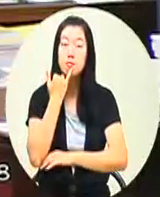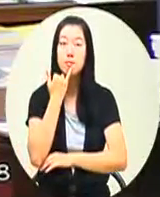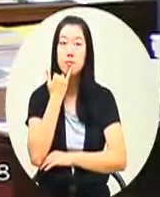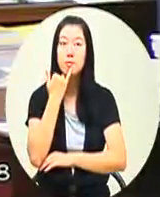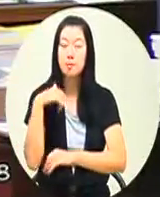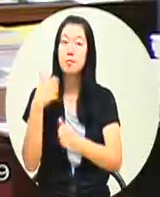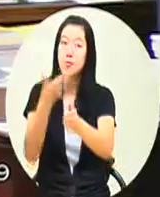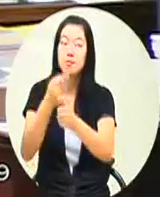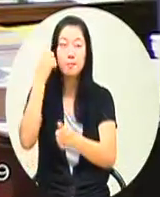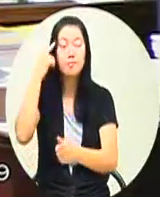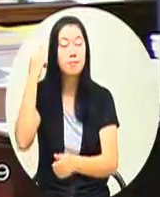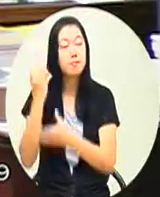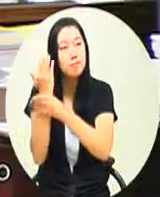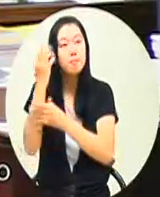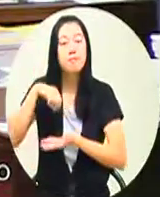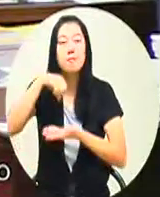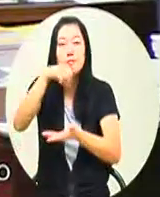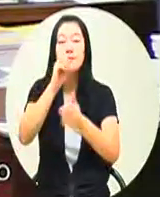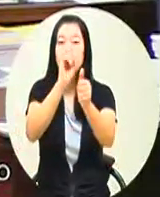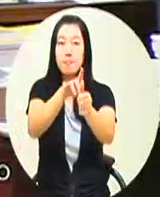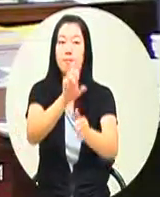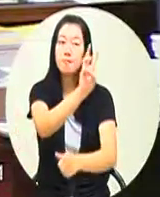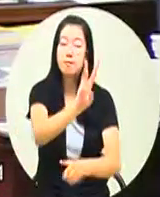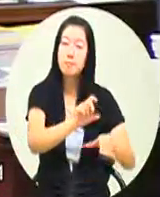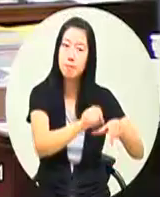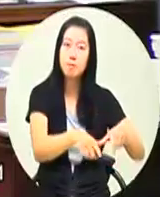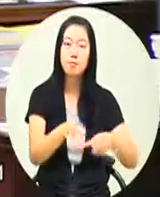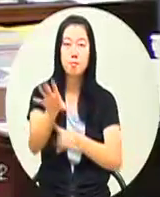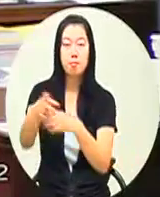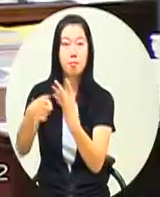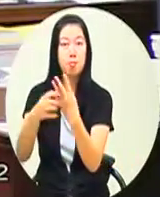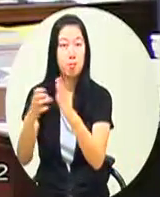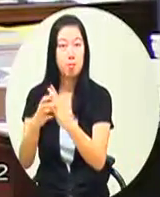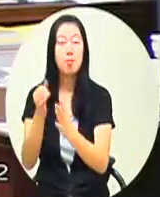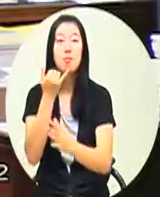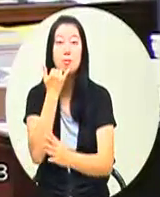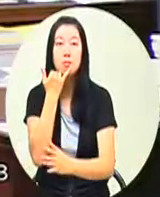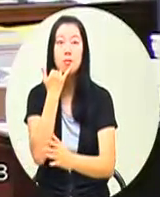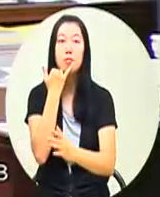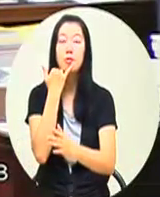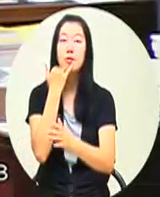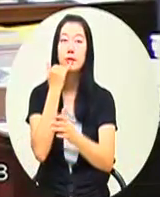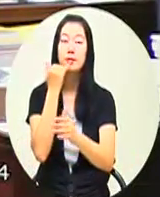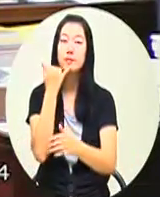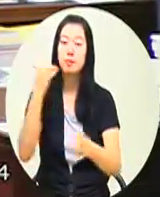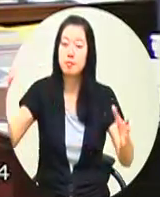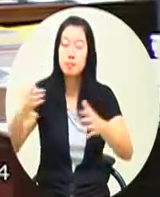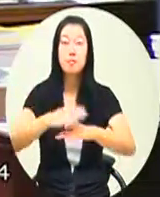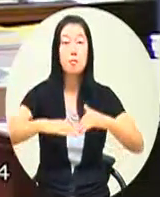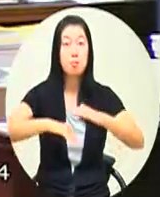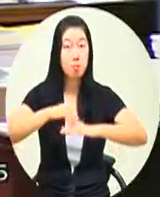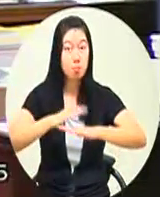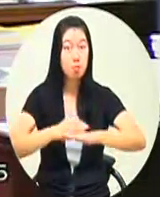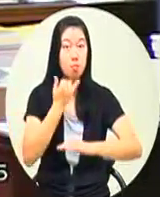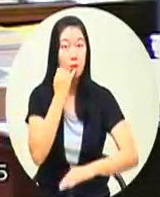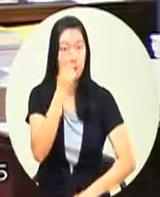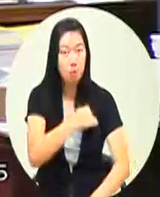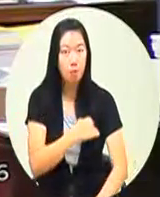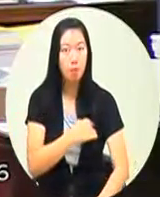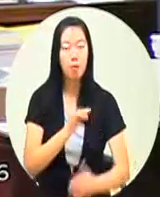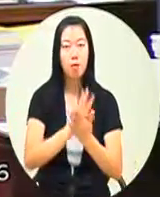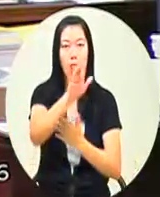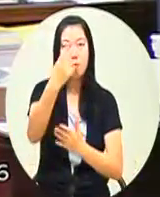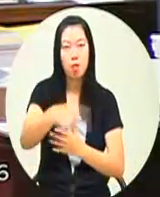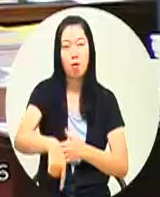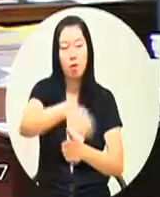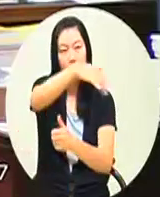这样的想法跟概念给水公司还有农业局，是不是可以做这样子的合作。那我会后还会再找局处的